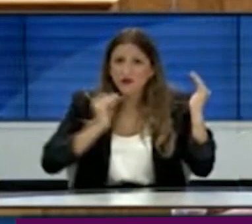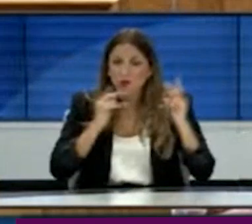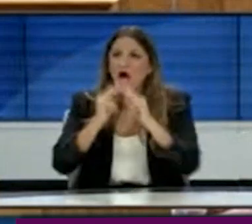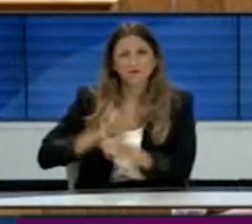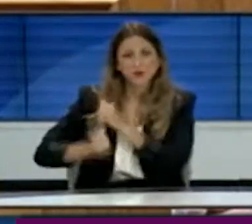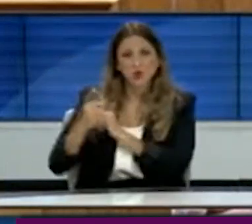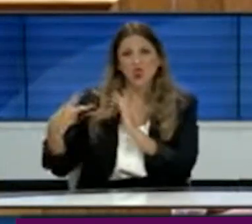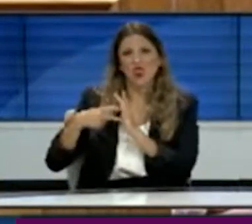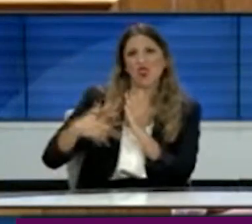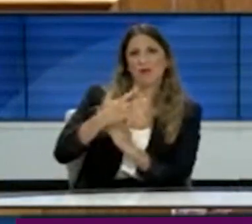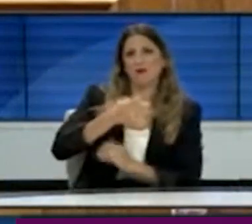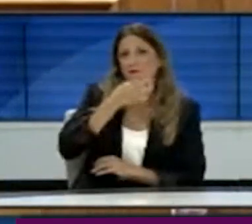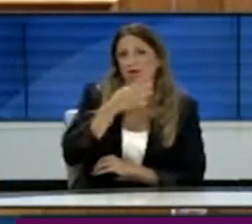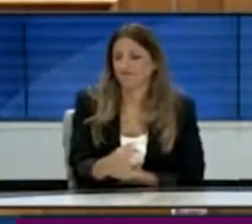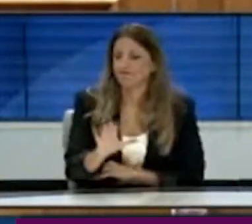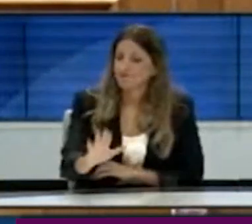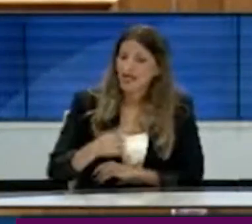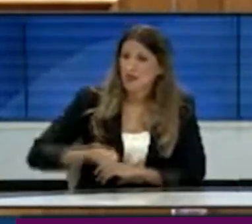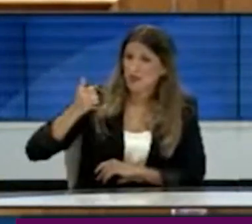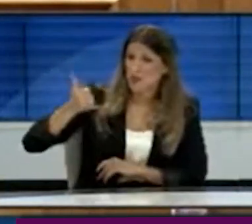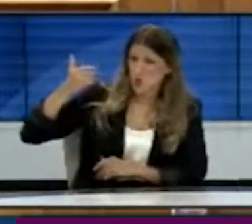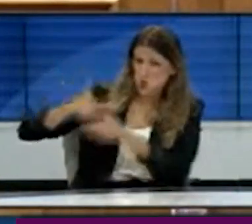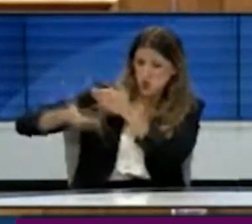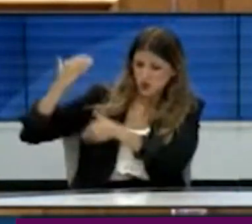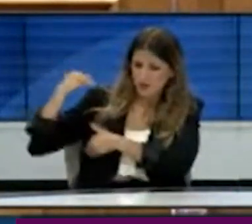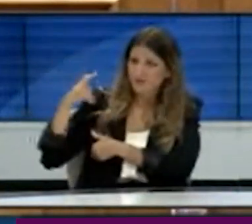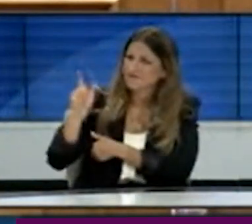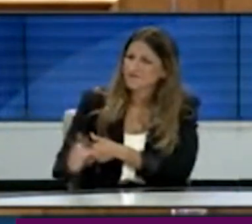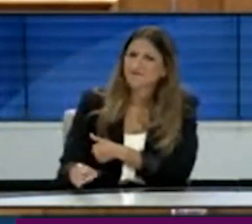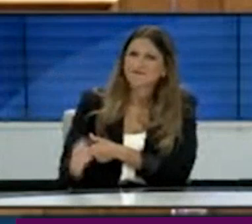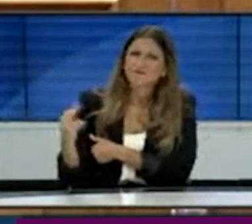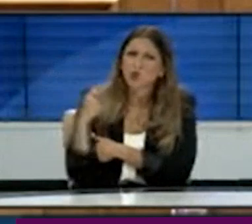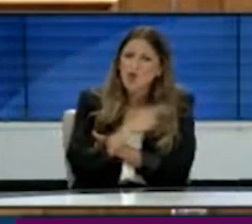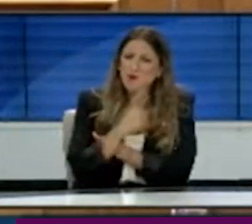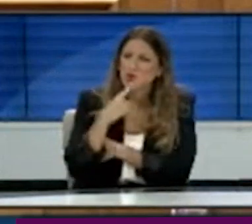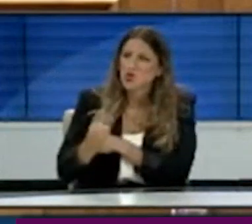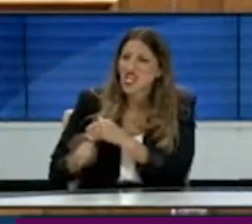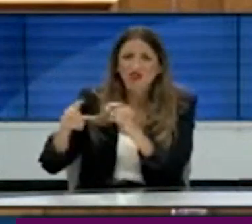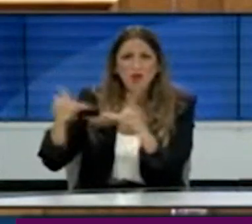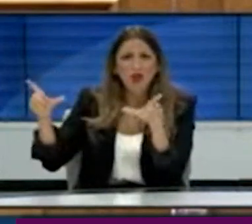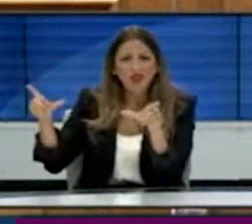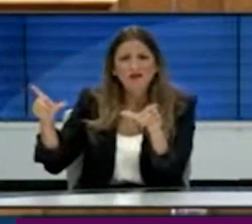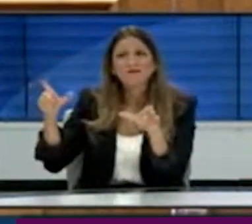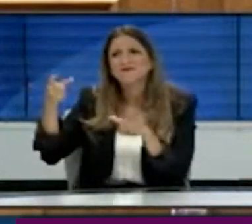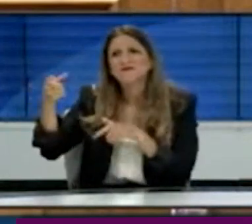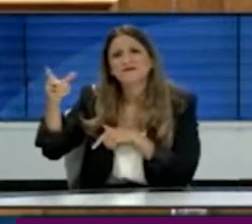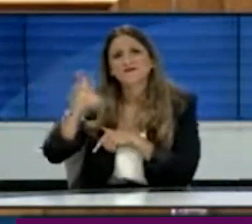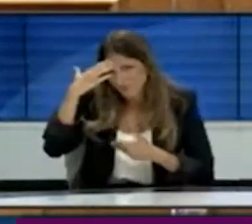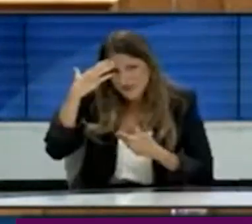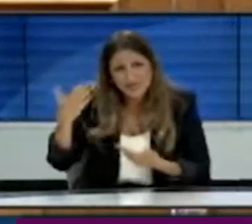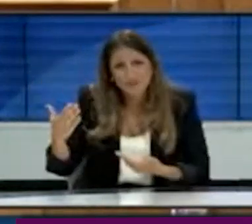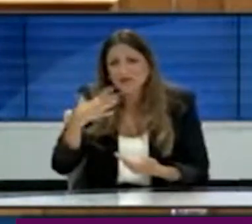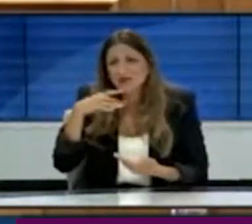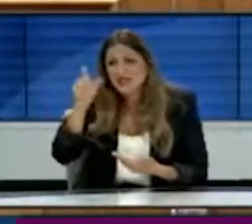καταφεύγετε στο χθες. Αλλά ακόμη και για το χθες. Αλήθεια, έρχεστε εσείς, η παράταξή σας, να παριστάνετε εδώ τους